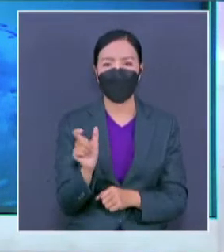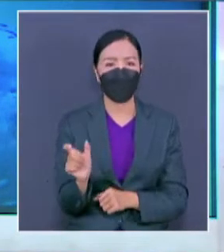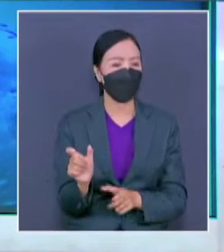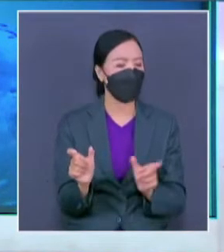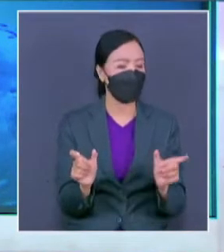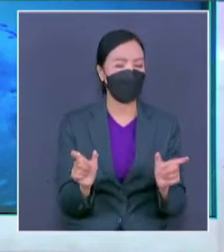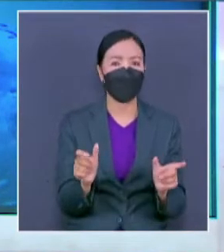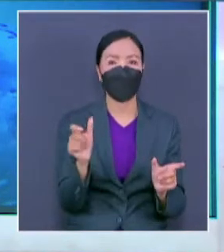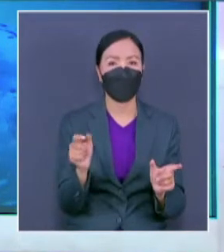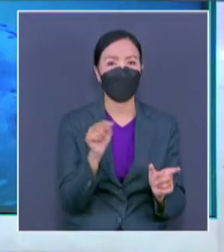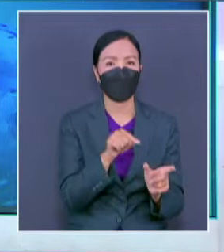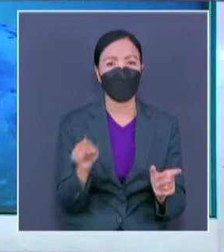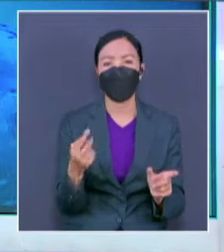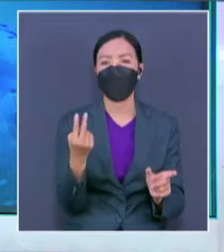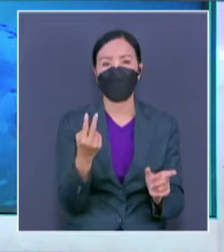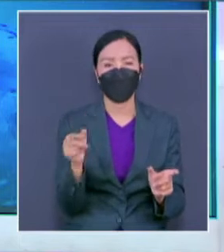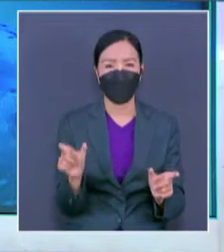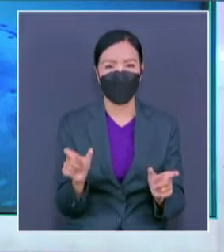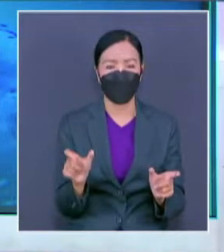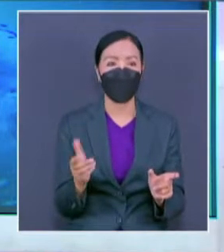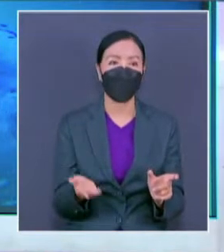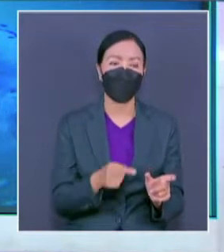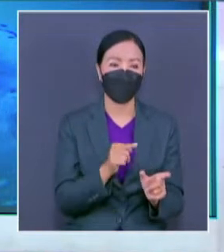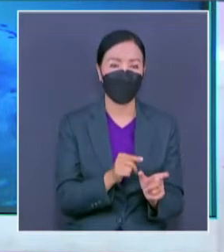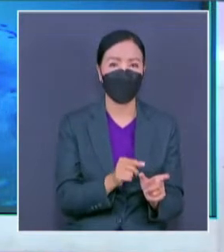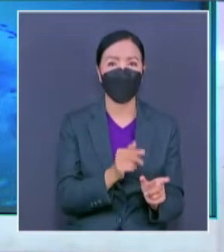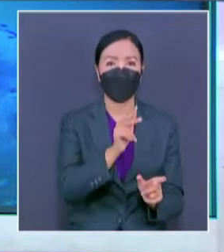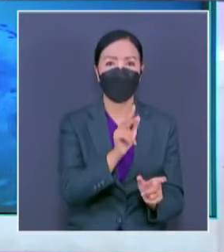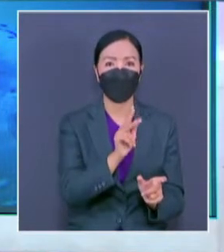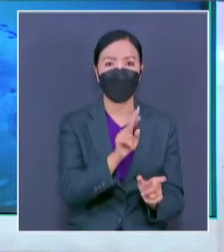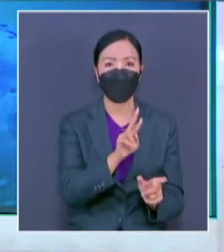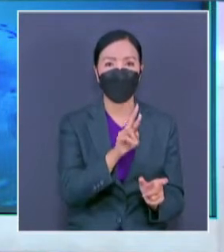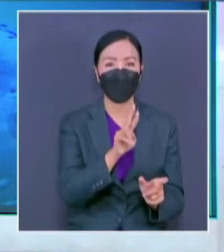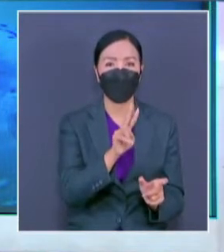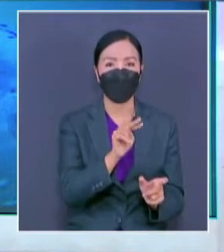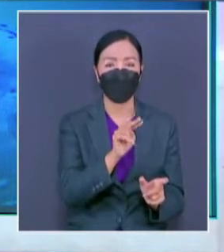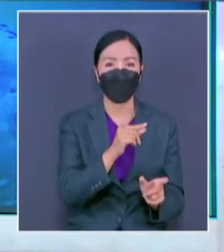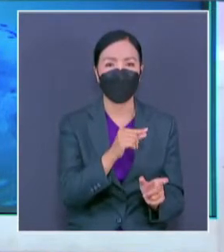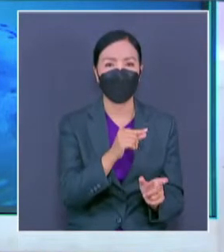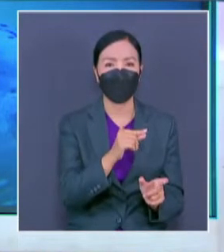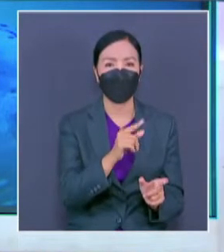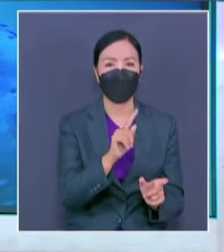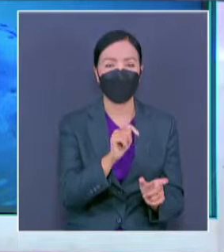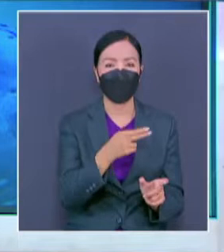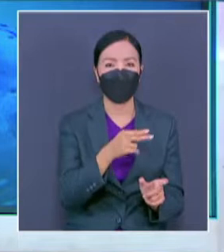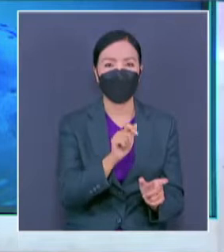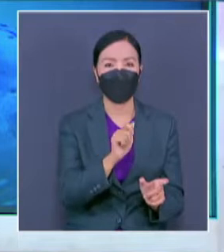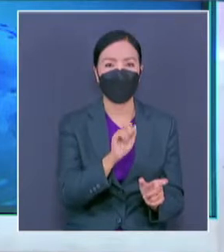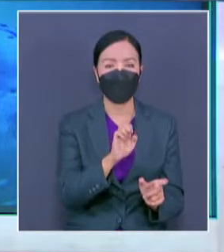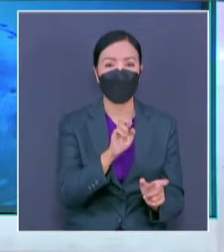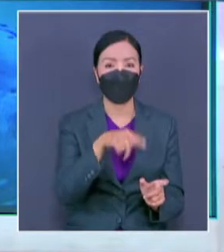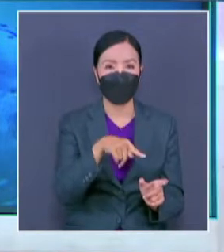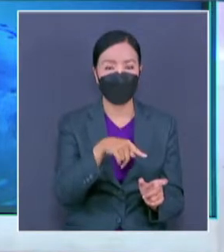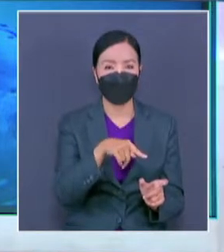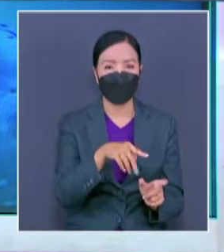าอังกฤษของกรุงเทพมหานครแต่ด้านหนึ่งก็ต้องยอมรับว่าเป็นดราม่ามากเลยนะครับประชุมครม.เมื่อวันอังคารแ